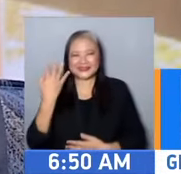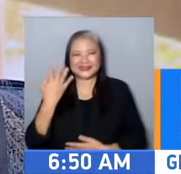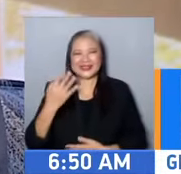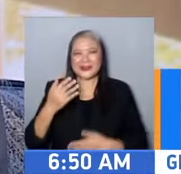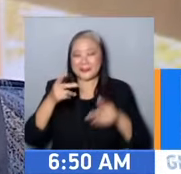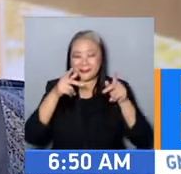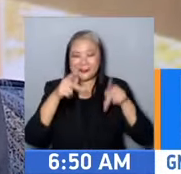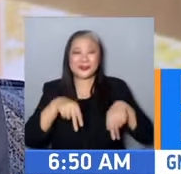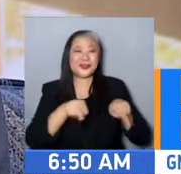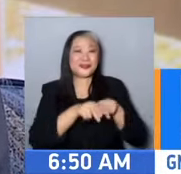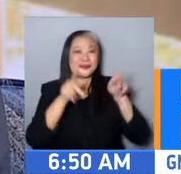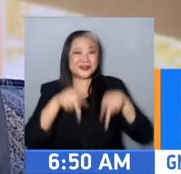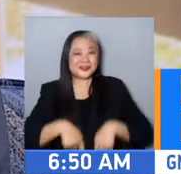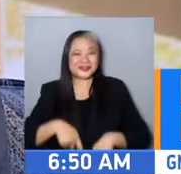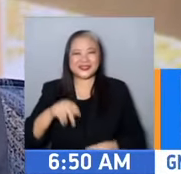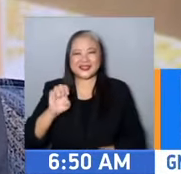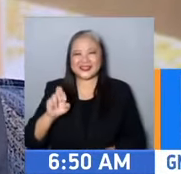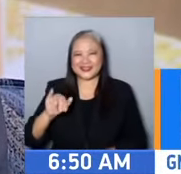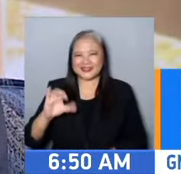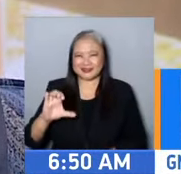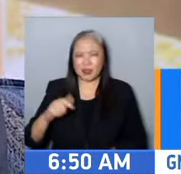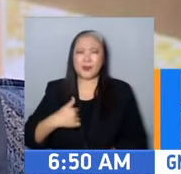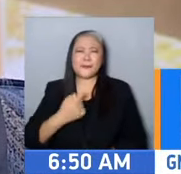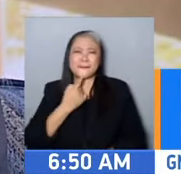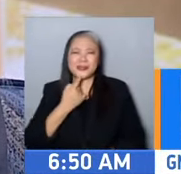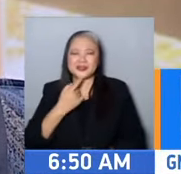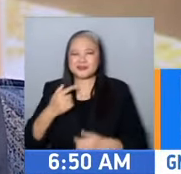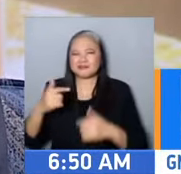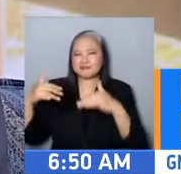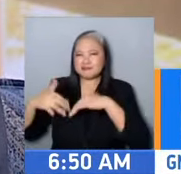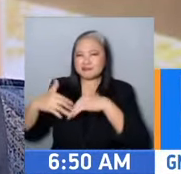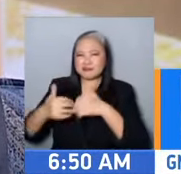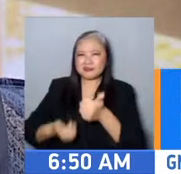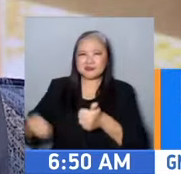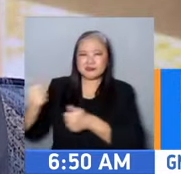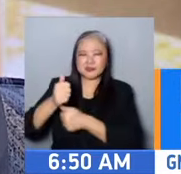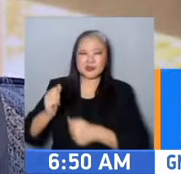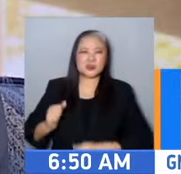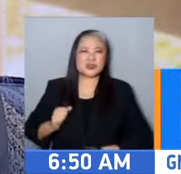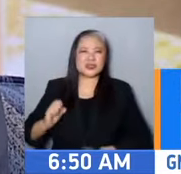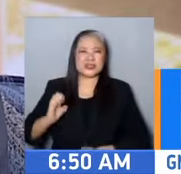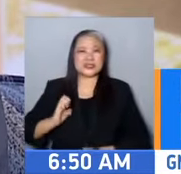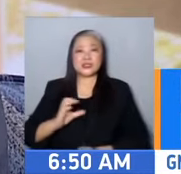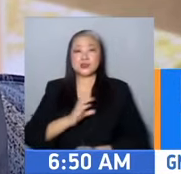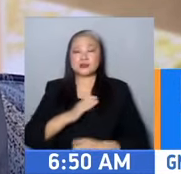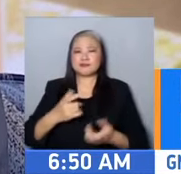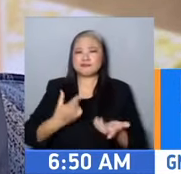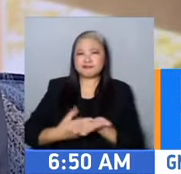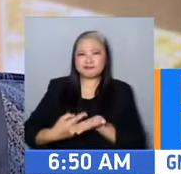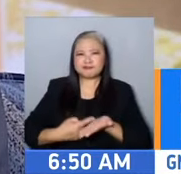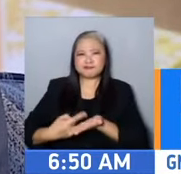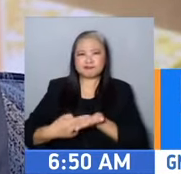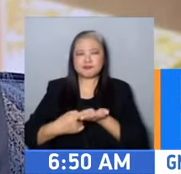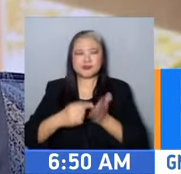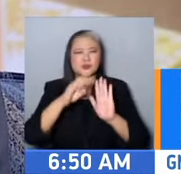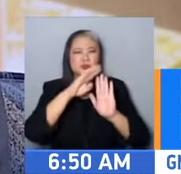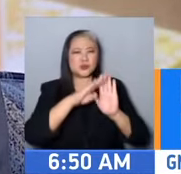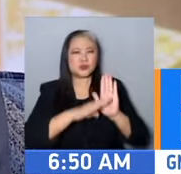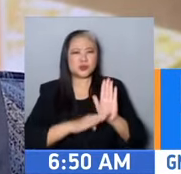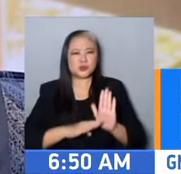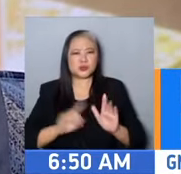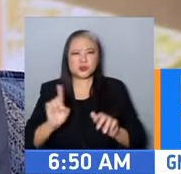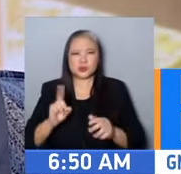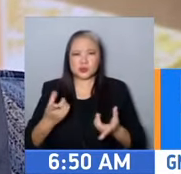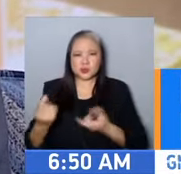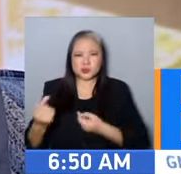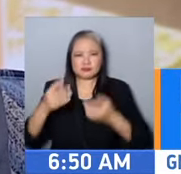dito ang mga meeting namin sa Executive Committee kung saan binabalangkas namin ang maaari naming mabigyan ng desisyon